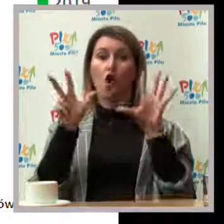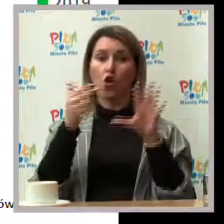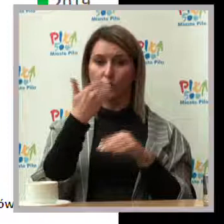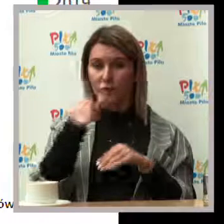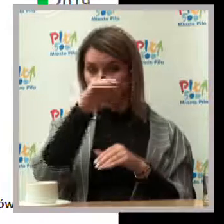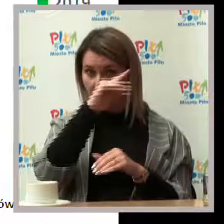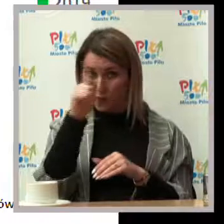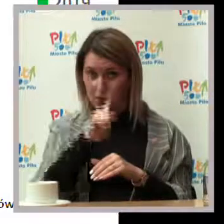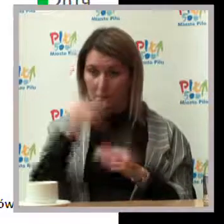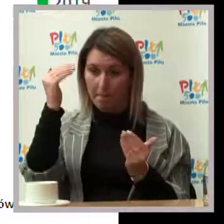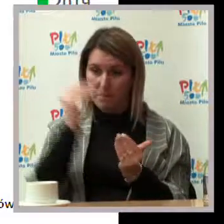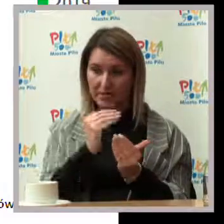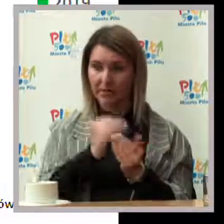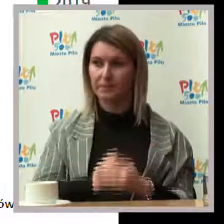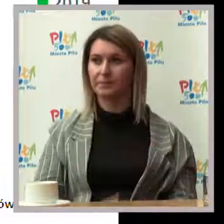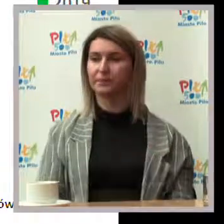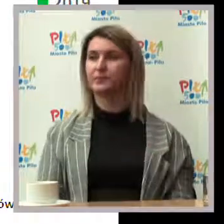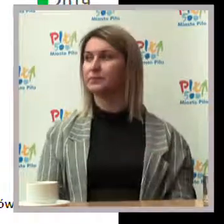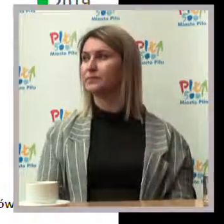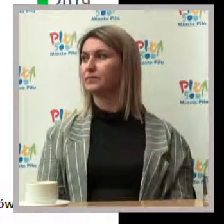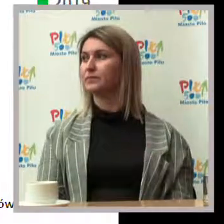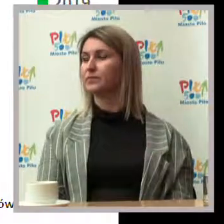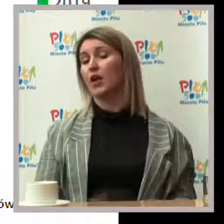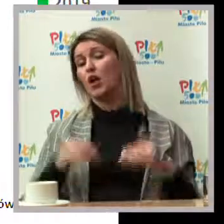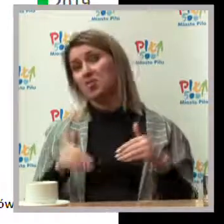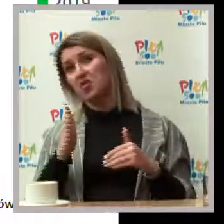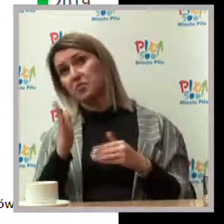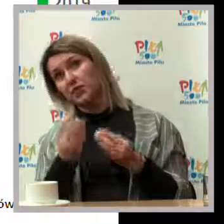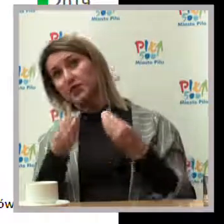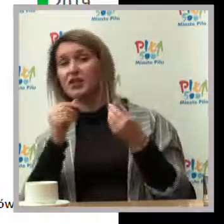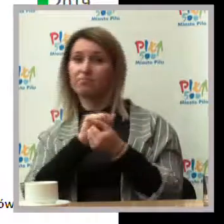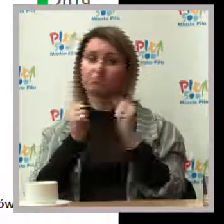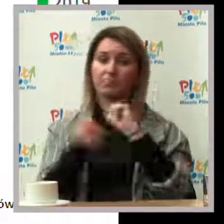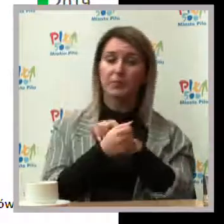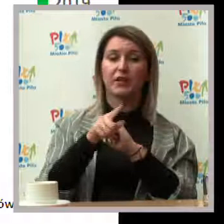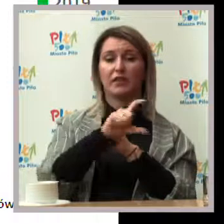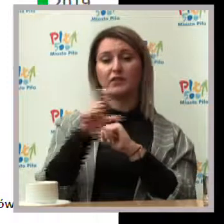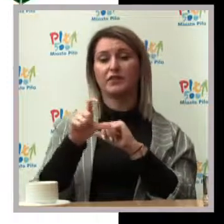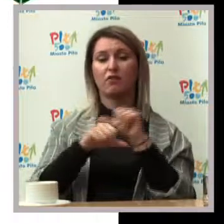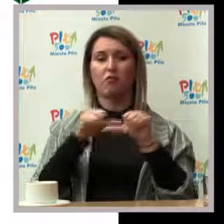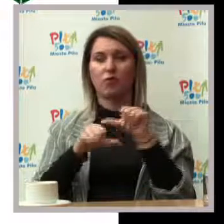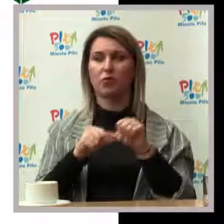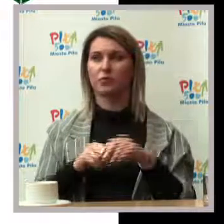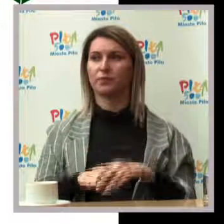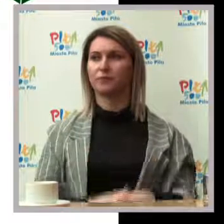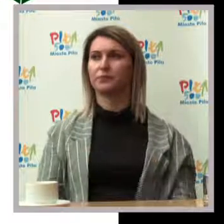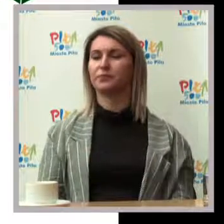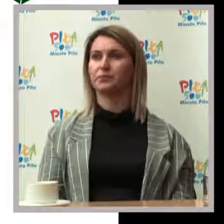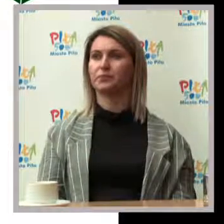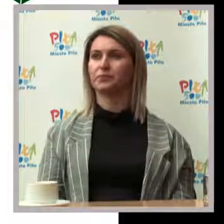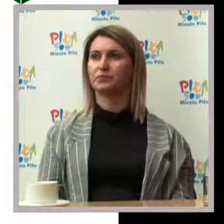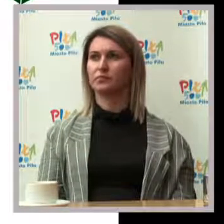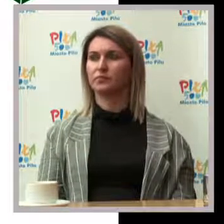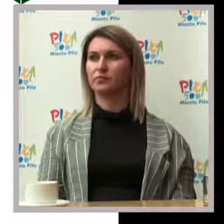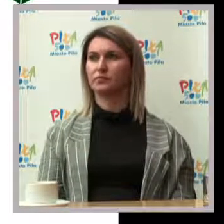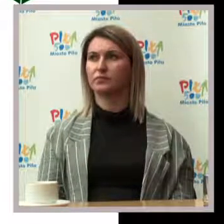temu w ramach złożonych projektów. Być może ona w trakcie roku będzie ulegała korektom, natomiast na ten moment są to takie wartości.